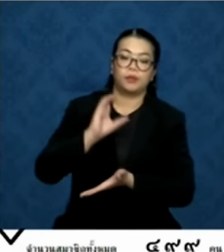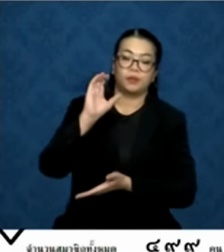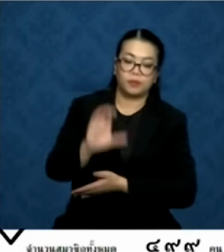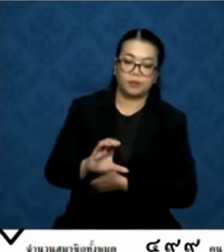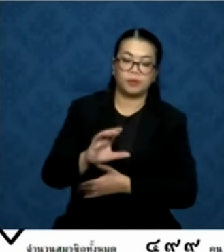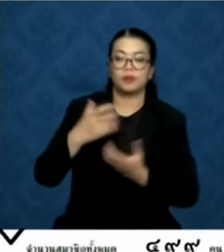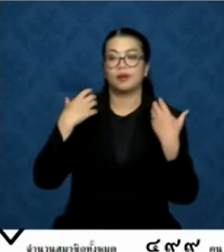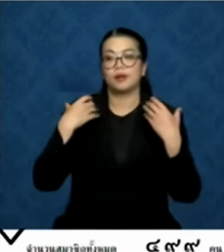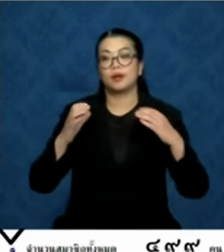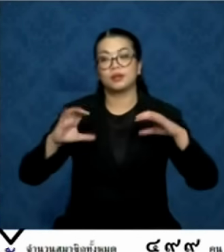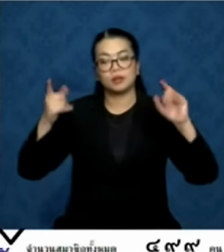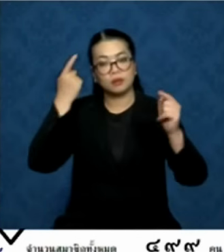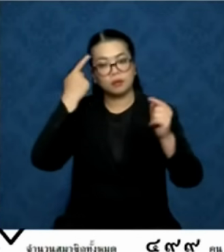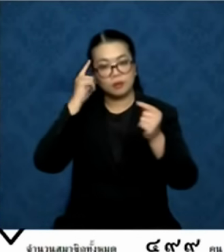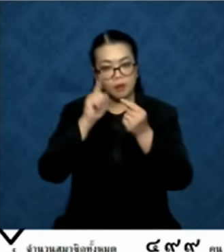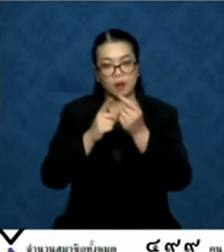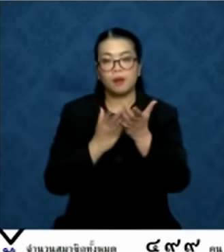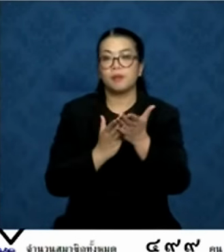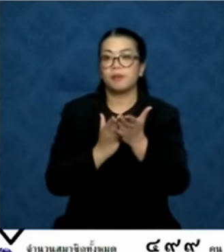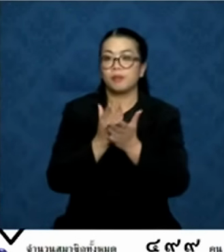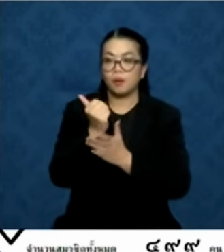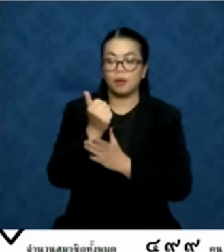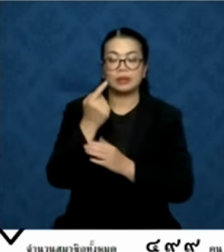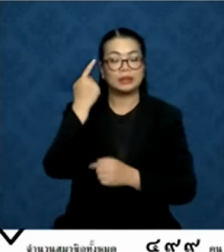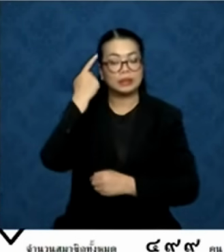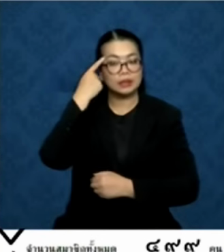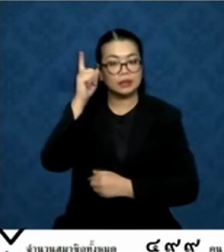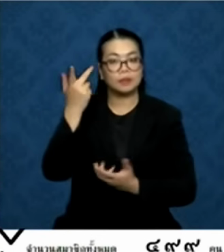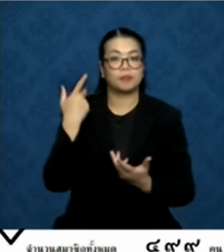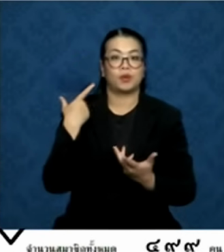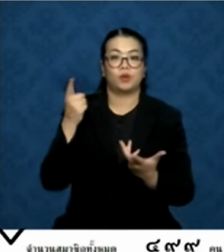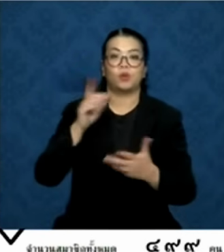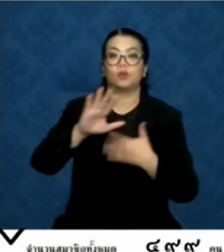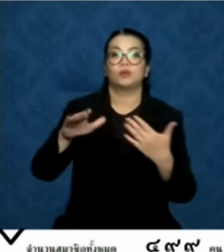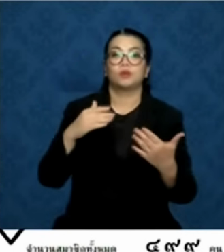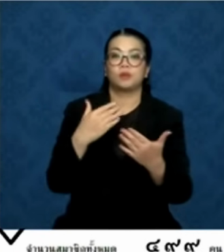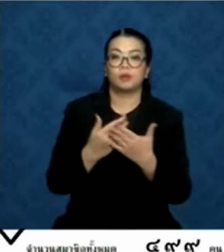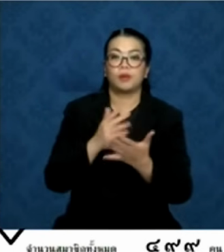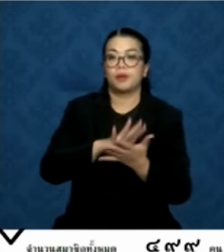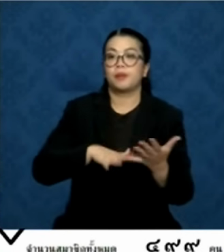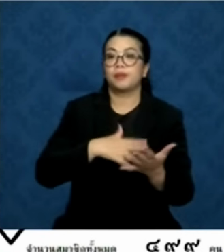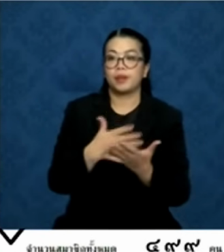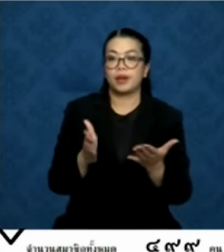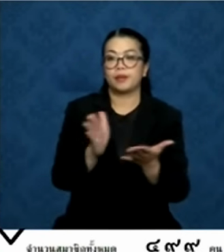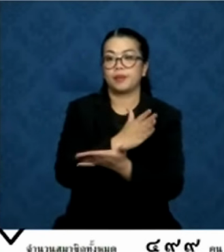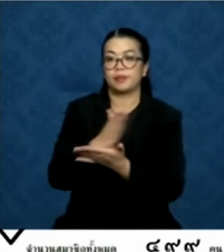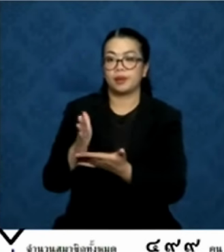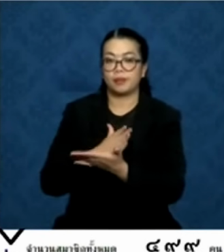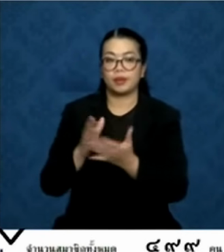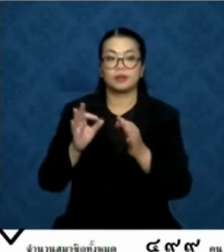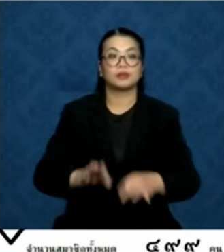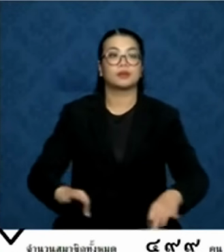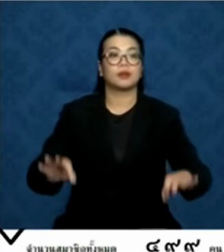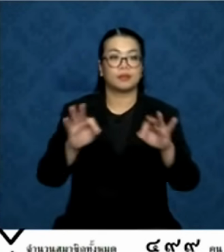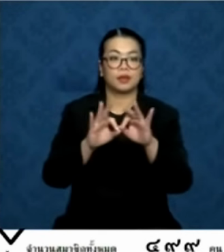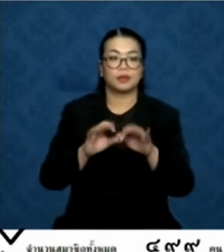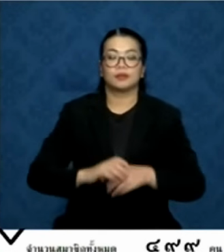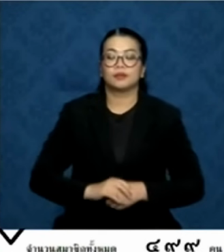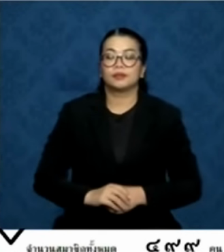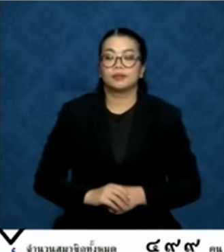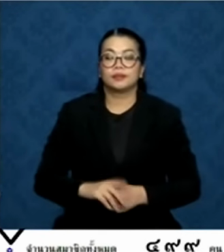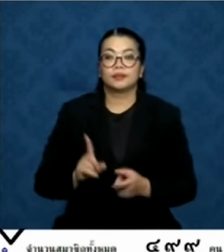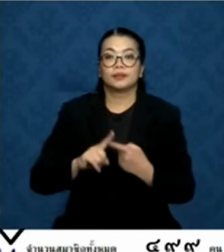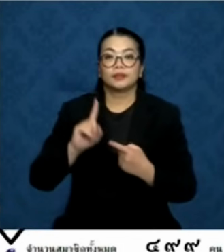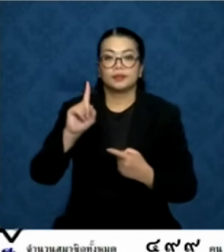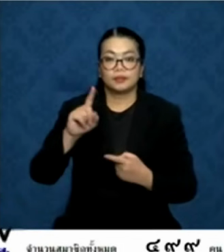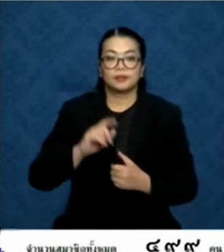มุ่งผลสัมฤทธิ์และผลประโยชน์ส่วนรวมจำแนกตามแผนงานสำคัญดังนี้ข้อ